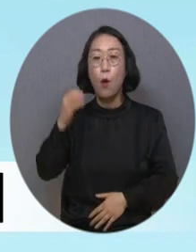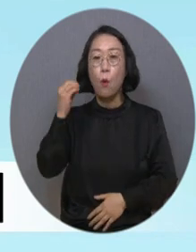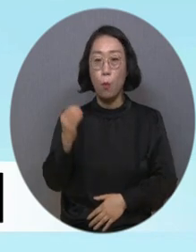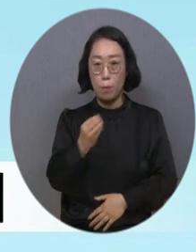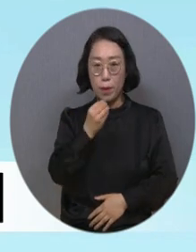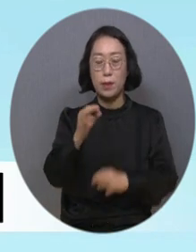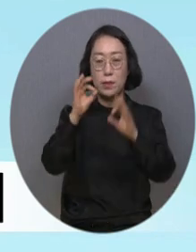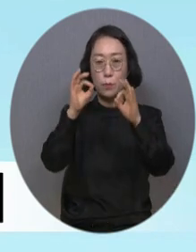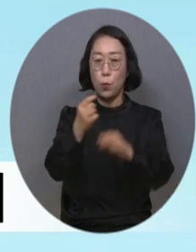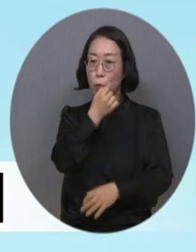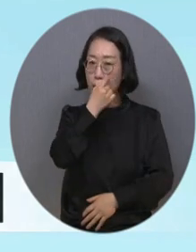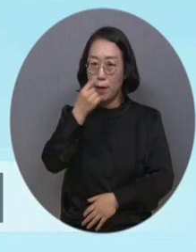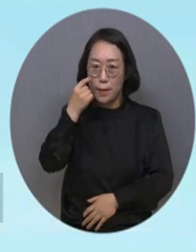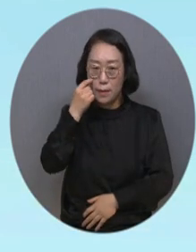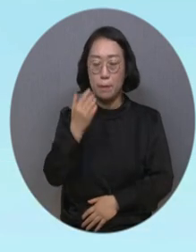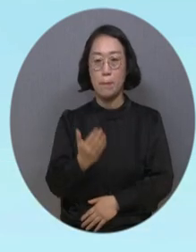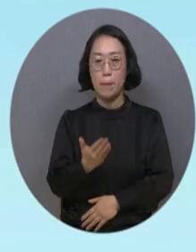홈페이지에서 확인하실 수 있습니다